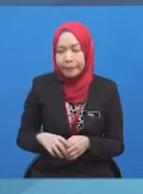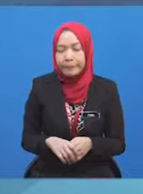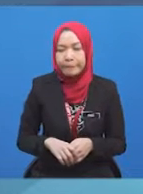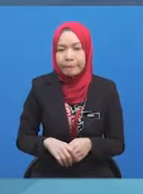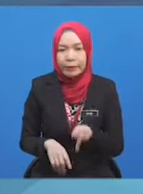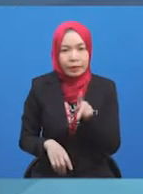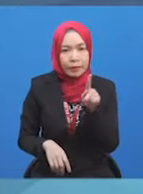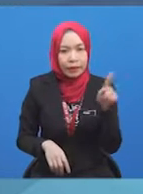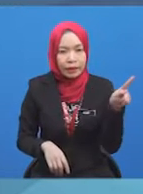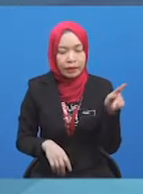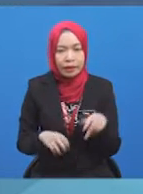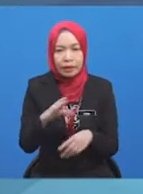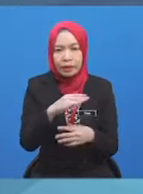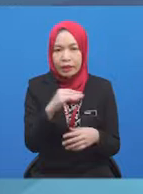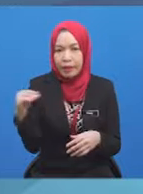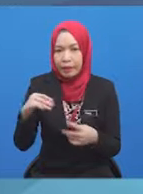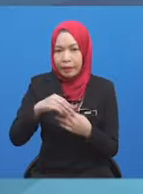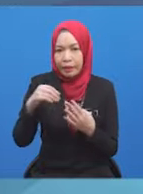Pilih kod warna yang pertama.